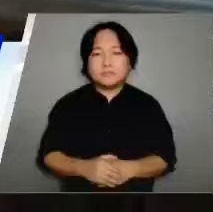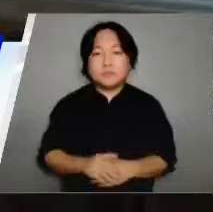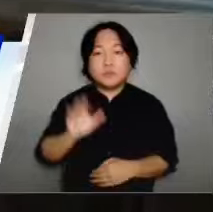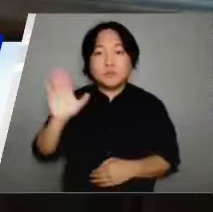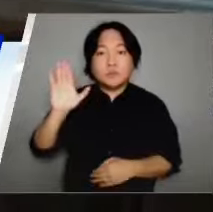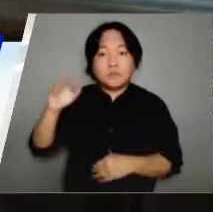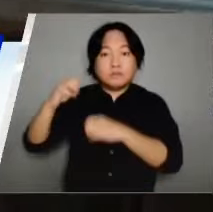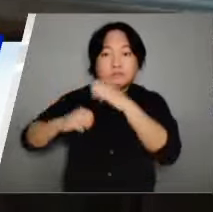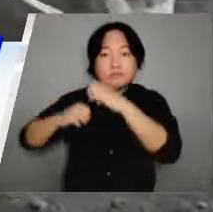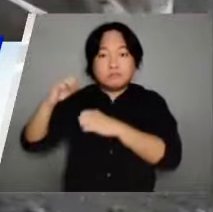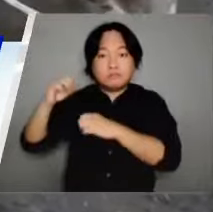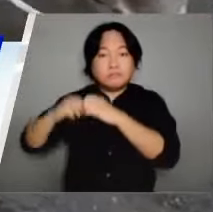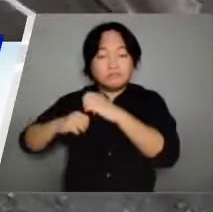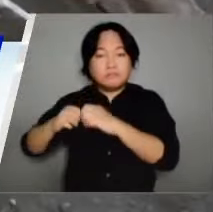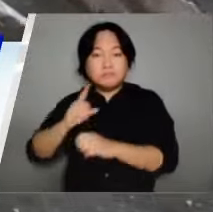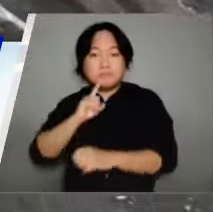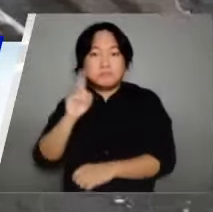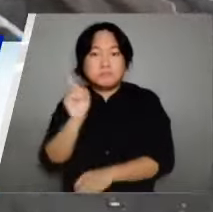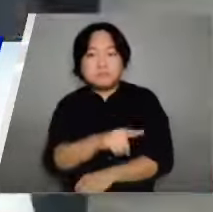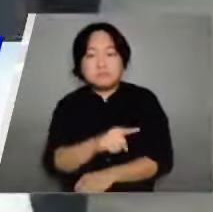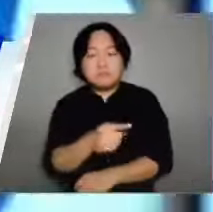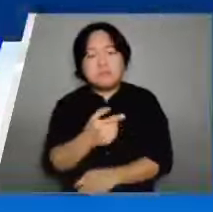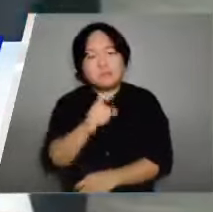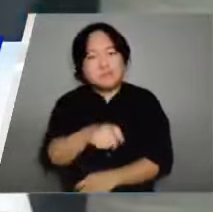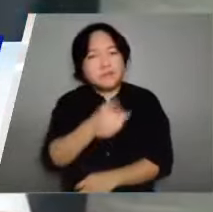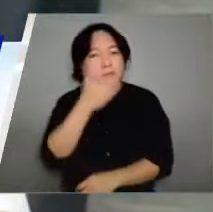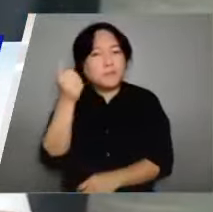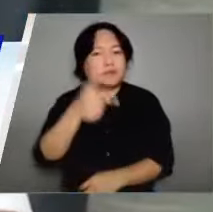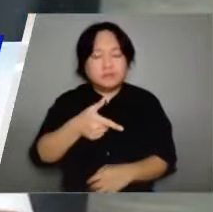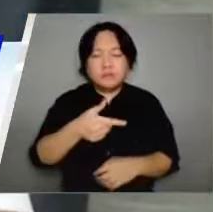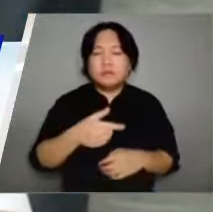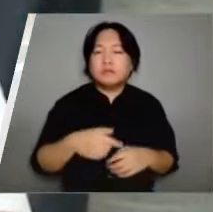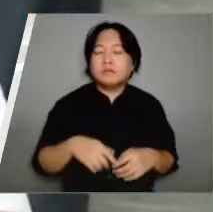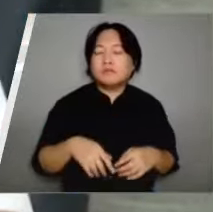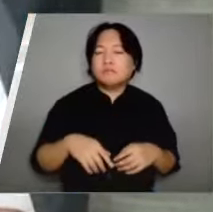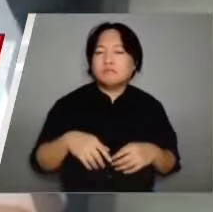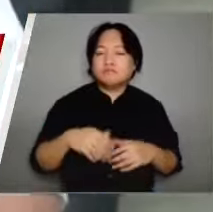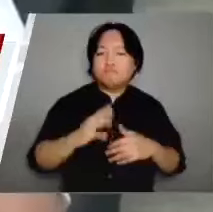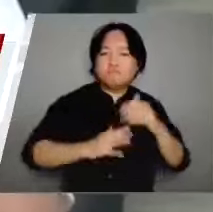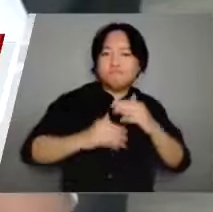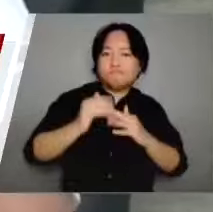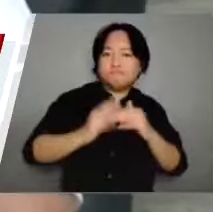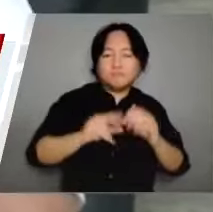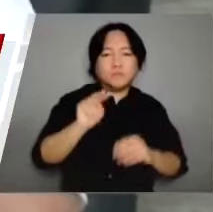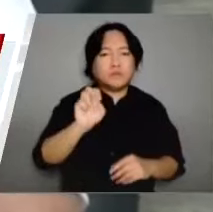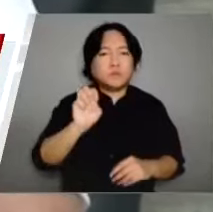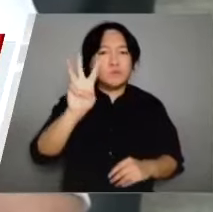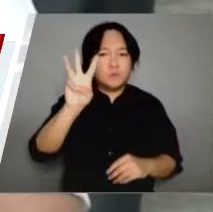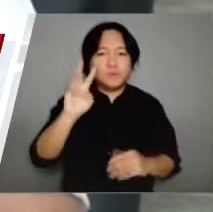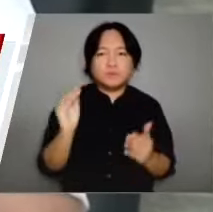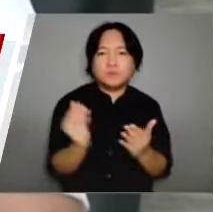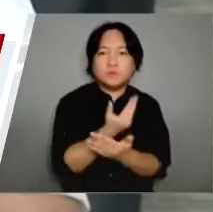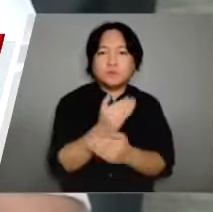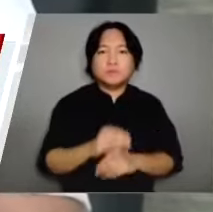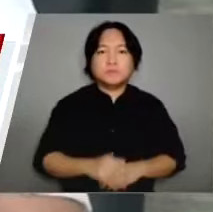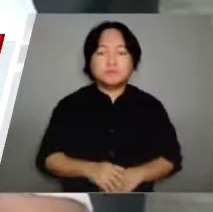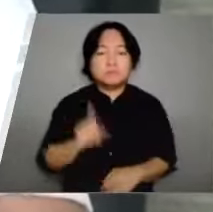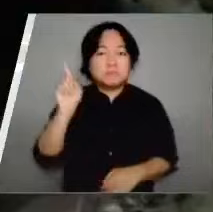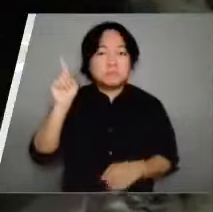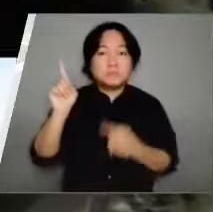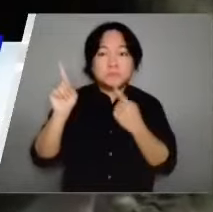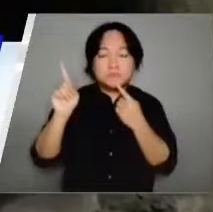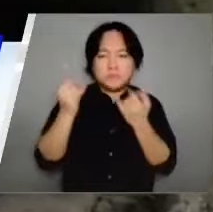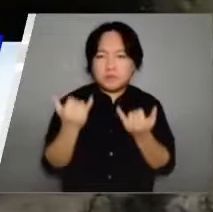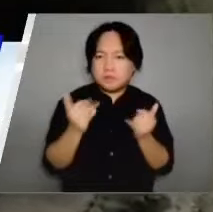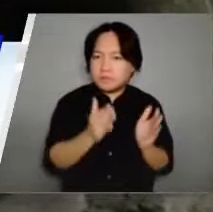total reconstruction ang gagawin sa spillway. Hindi kakayanin aming regular maintenance fund. So siguro, as of now, we're preparing na igawa siya ng